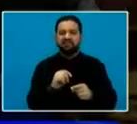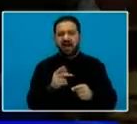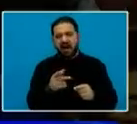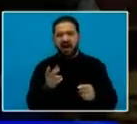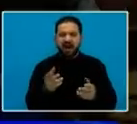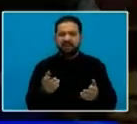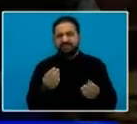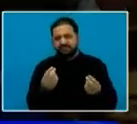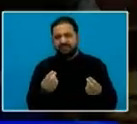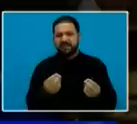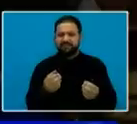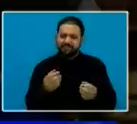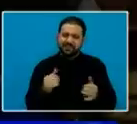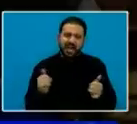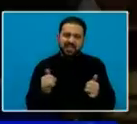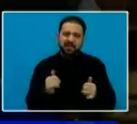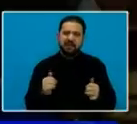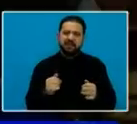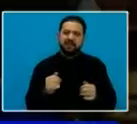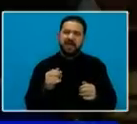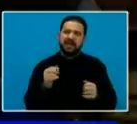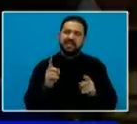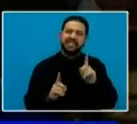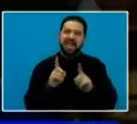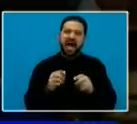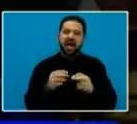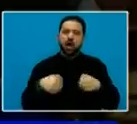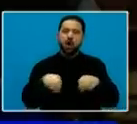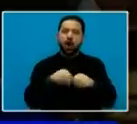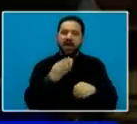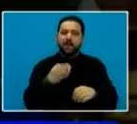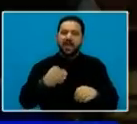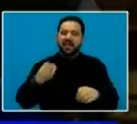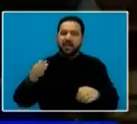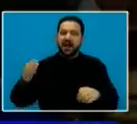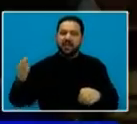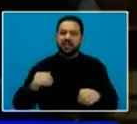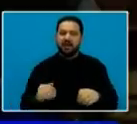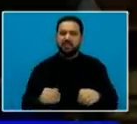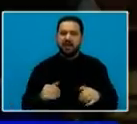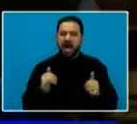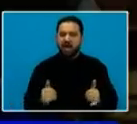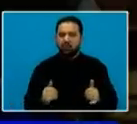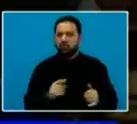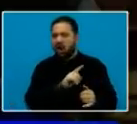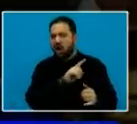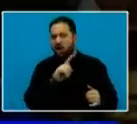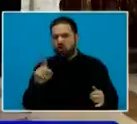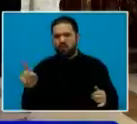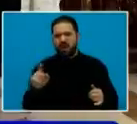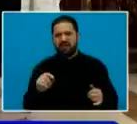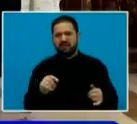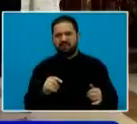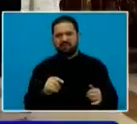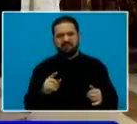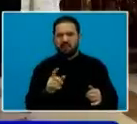repetăm și deja devine păcat și devine patimă, înțelegem noi ce este ea, dar nu mai recunoaștem. E foarte